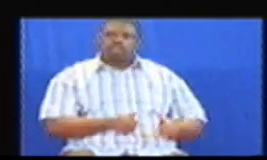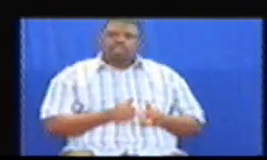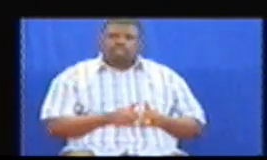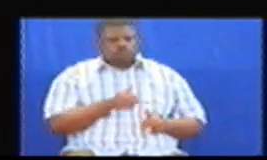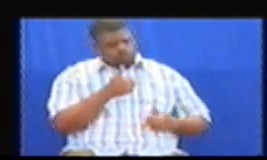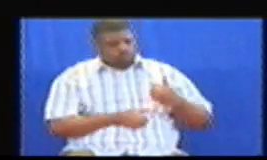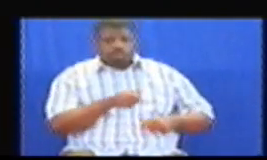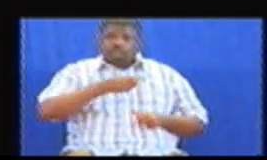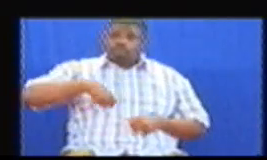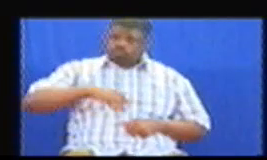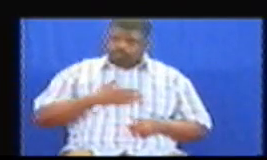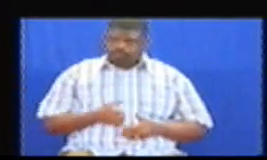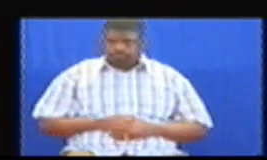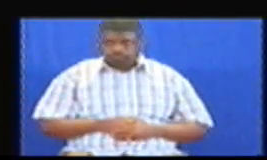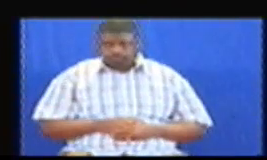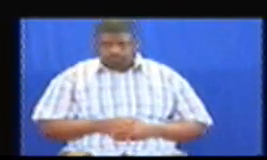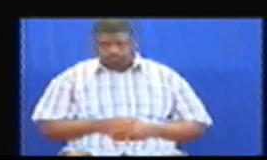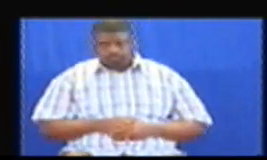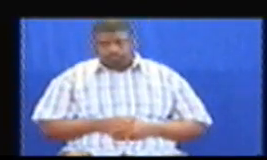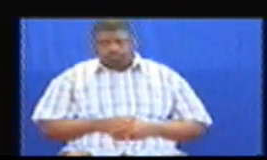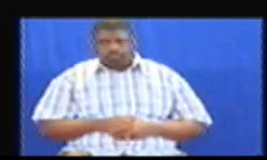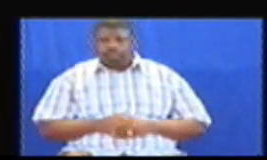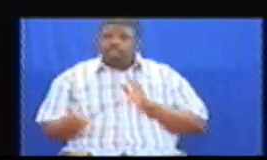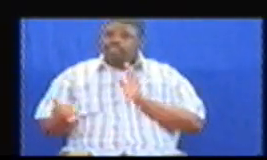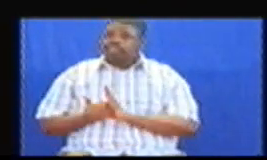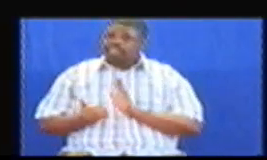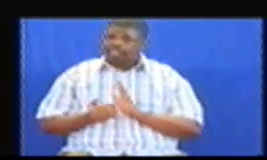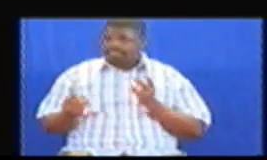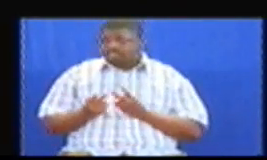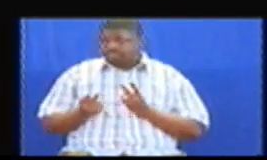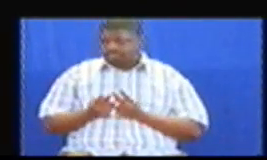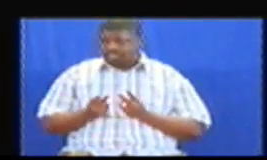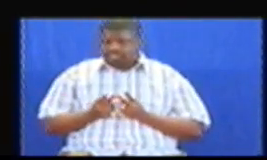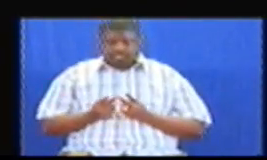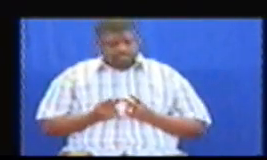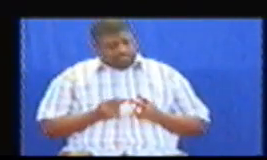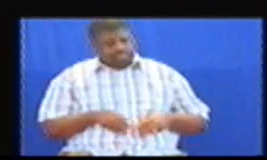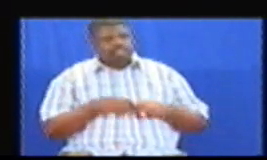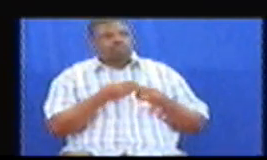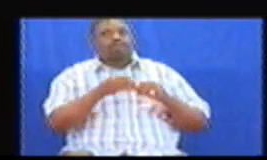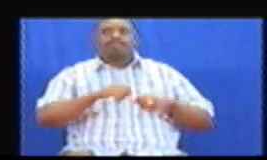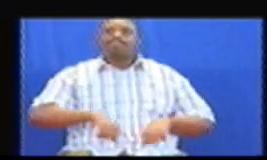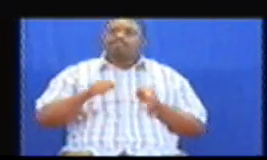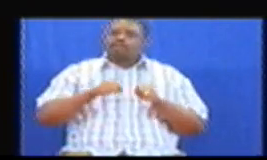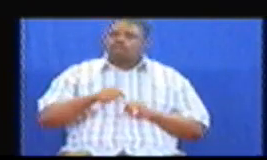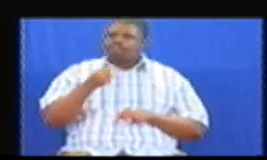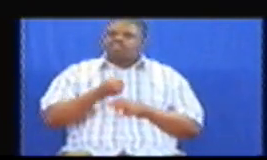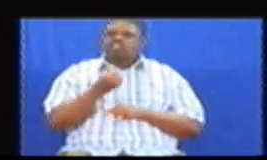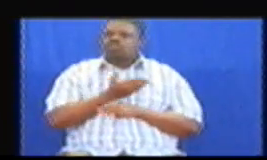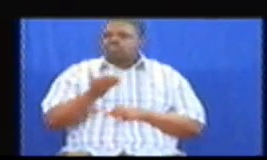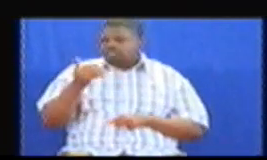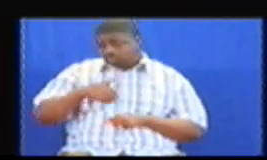sehemu mbalimbali. Lakini pia tumeona sheria inataka inatoa mamlaka kwa watumishi wengine wa